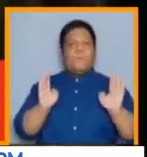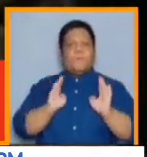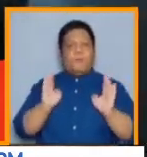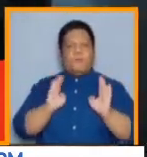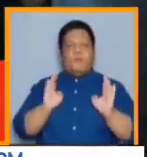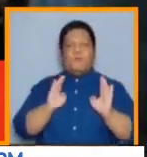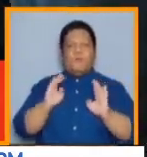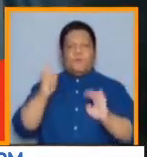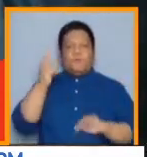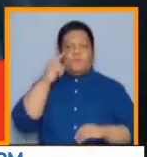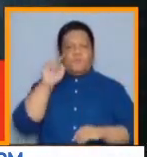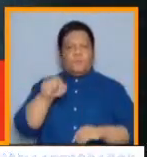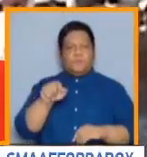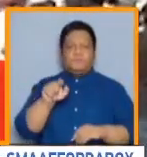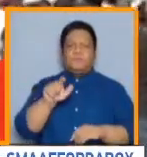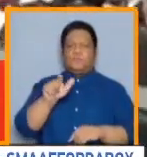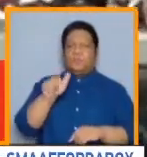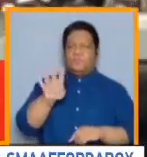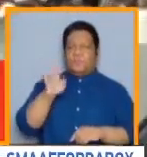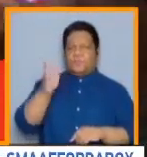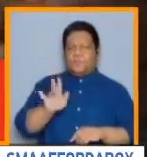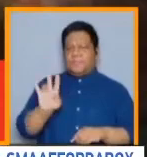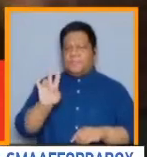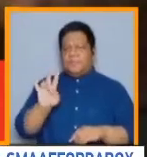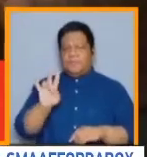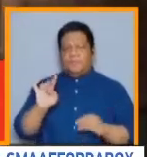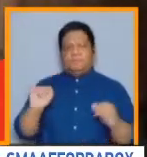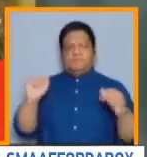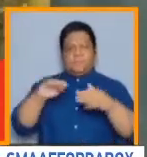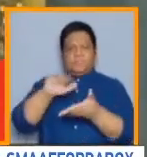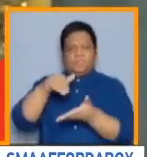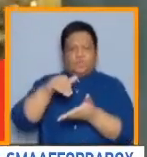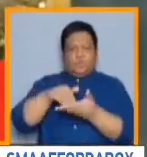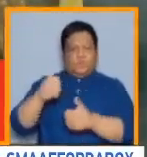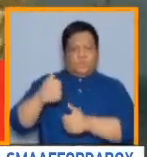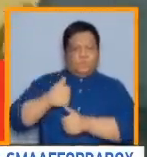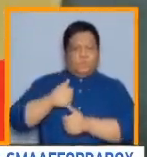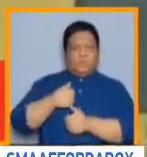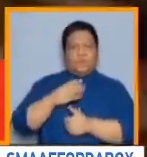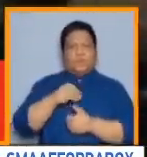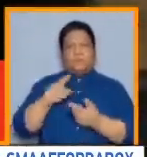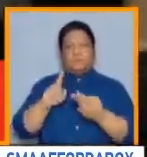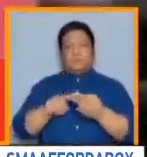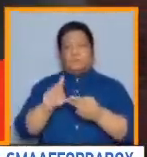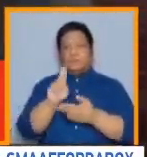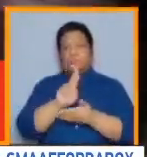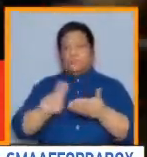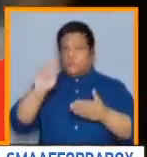Command Center ng Baguio at ang University of Cordilleras at University of Baguio.